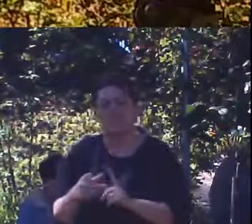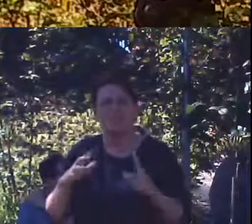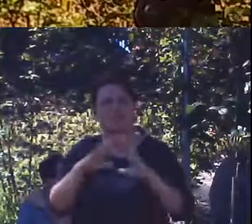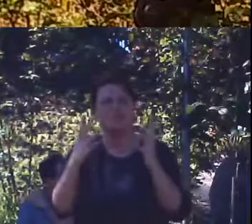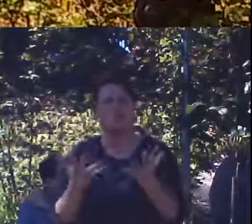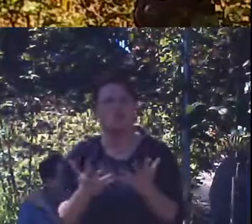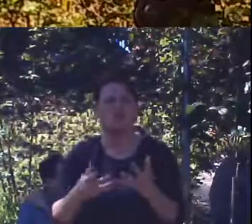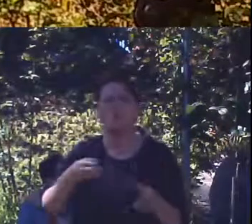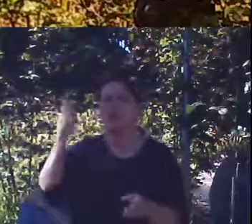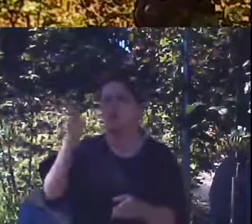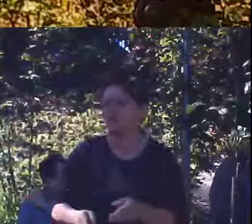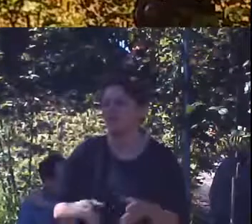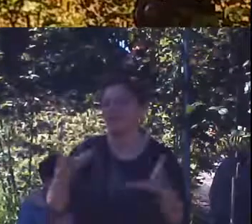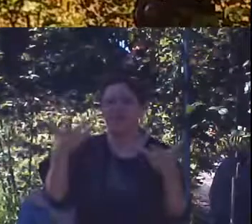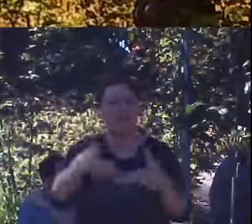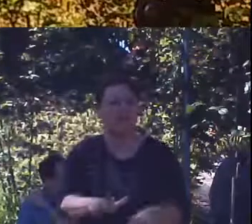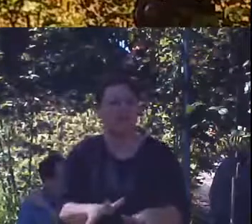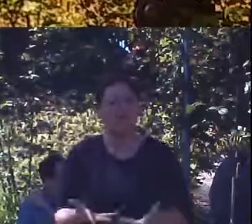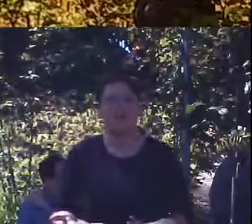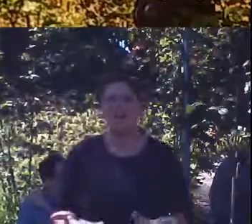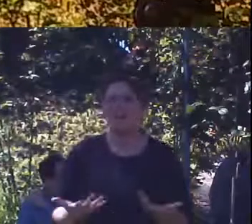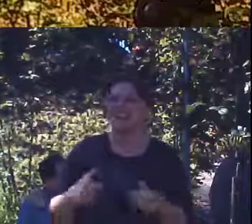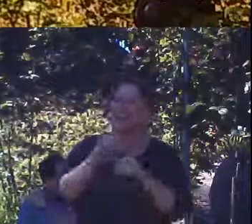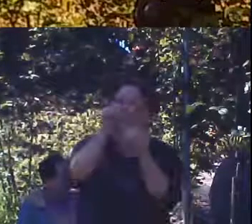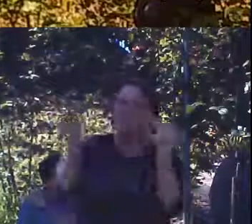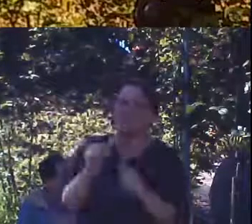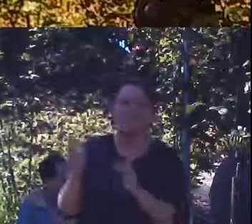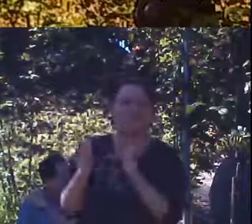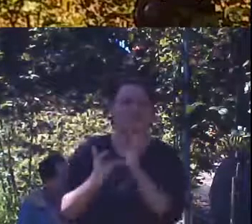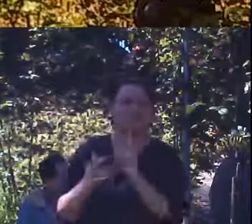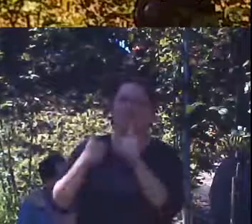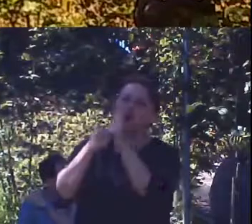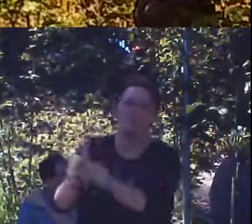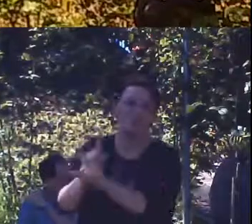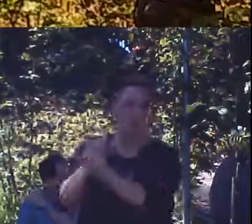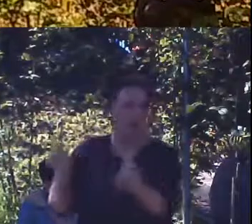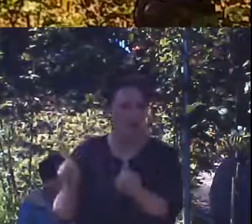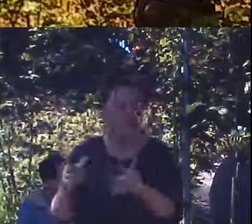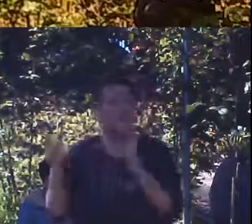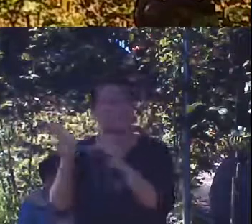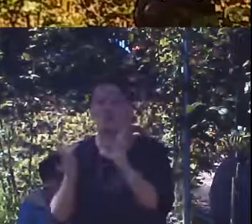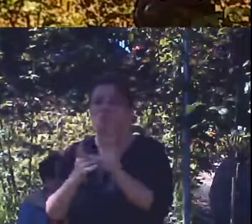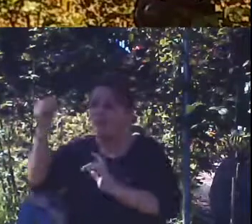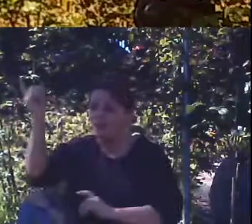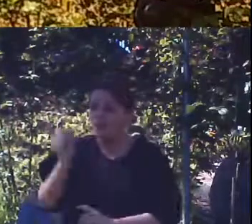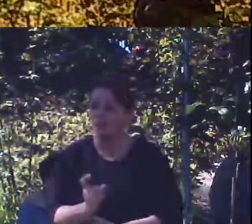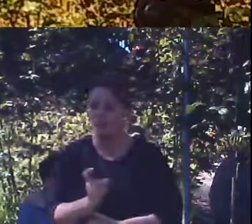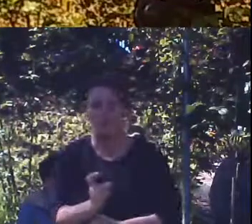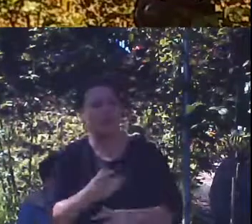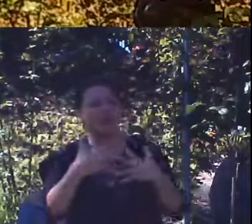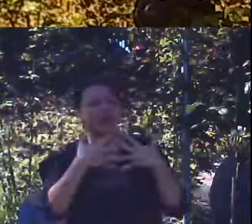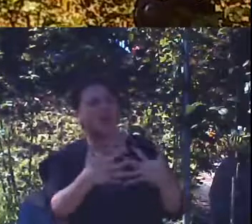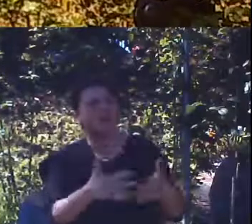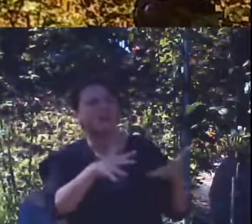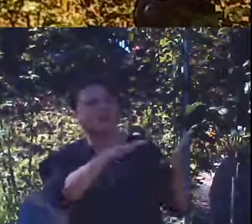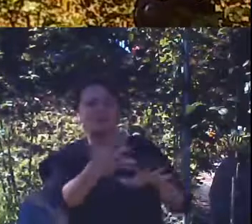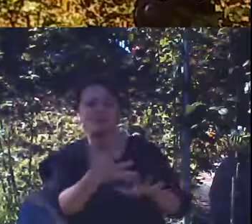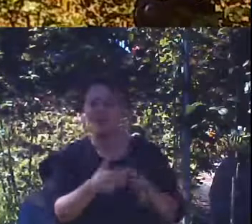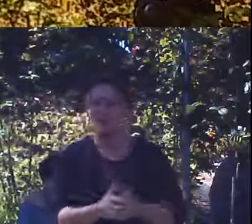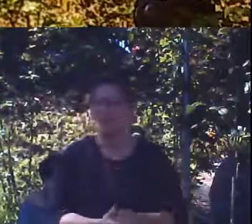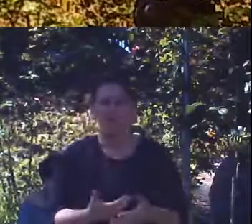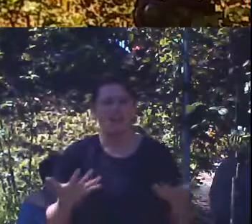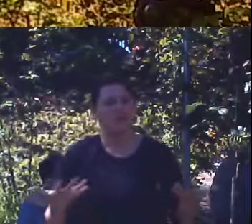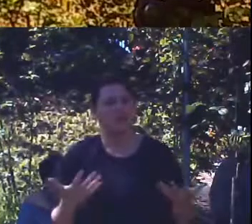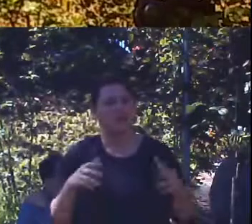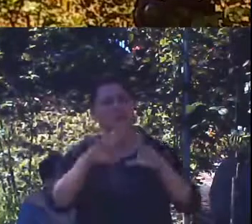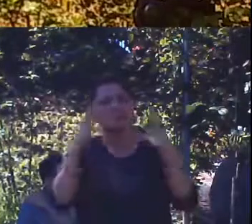questo mondo non siamo nello stile di gesù che non è venuto per condannare e con lo sguardo di condanna